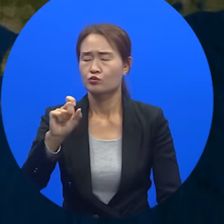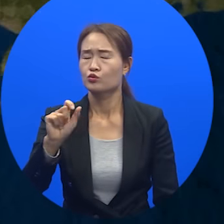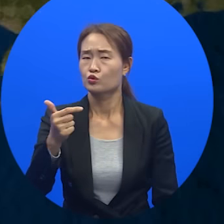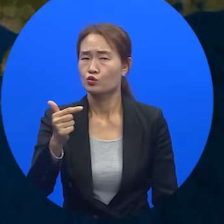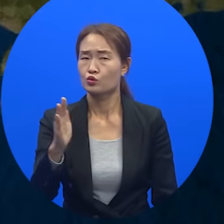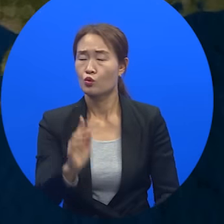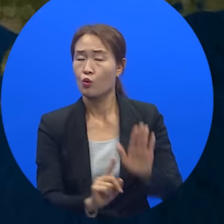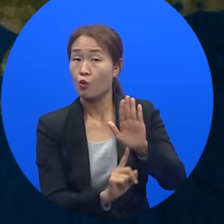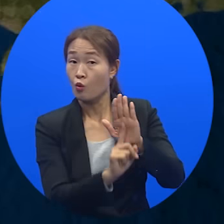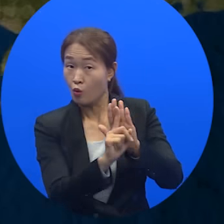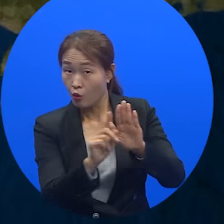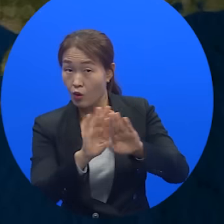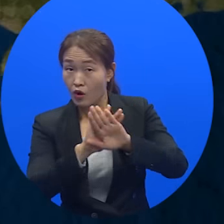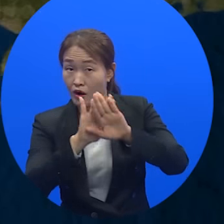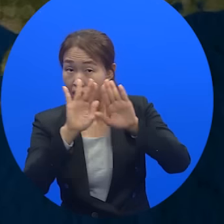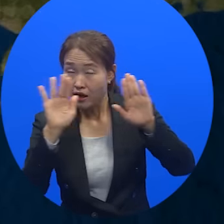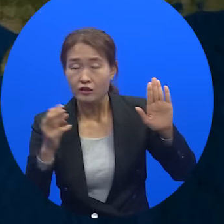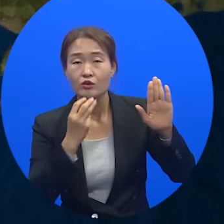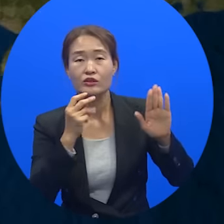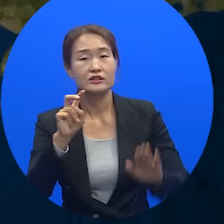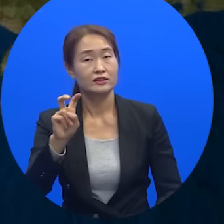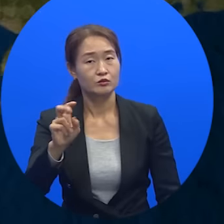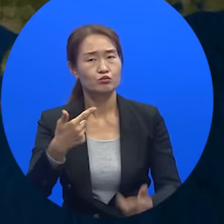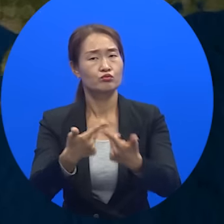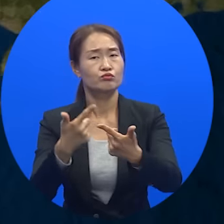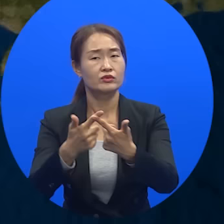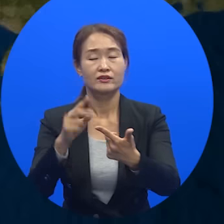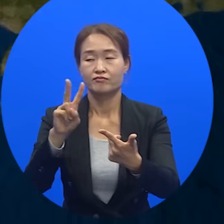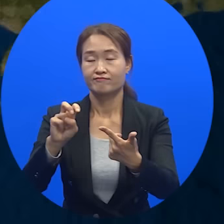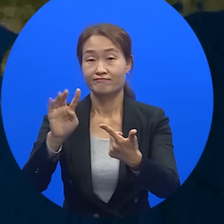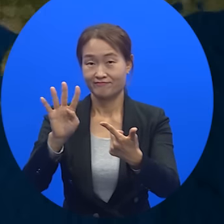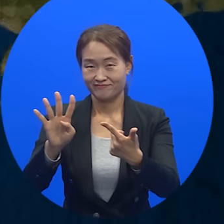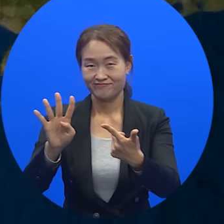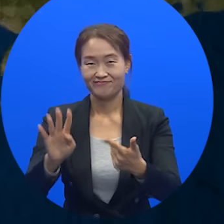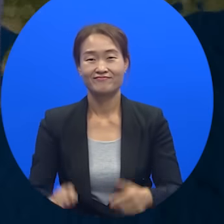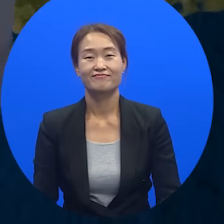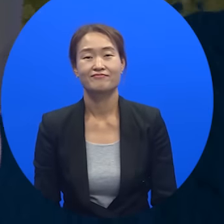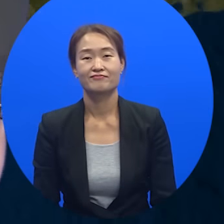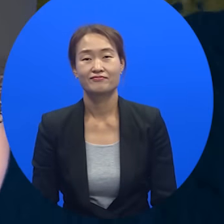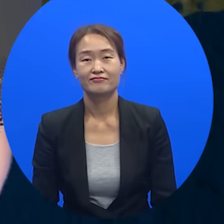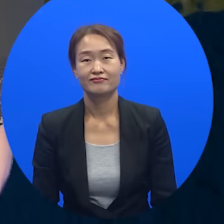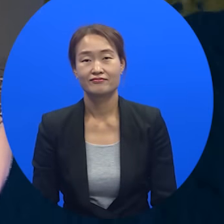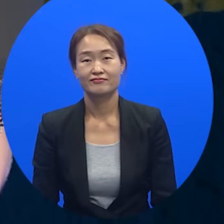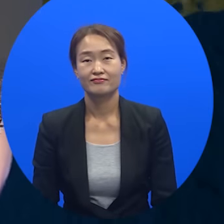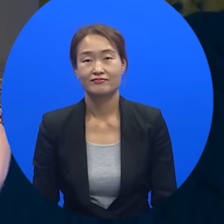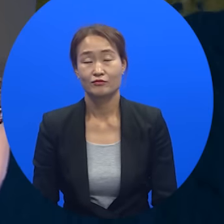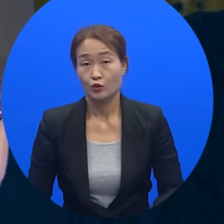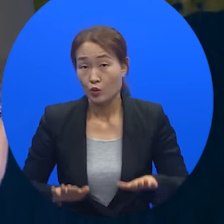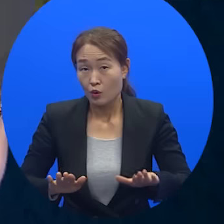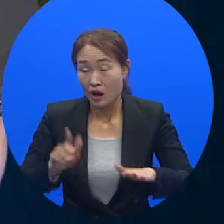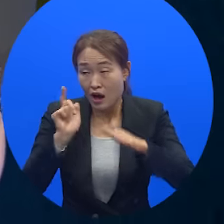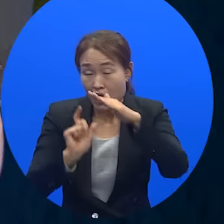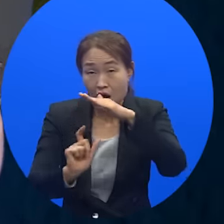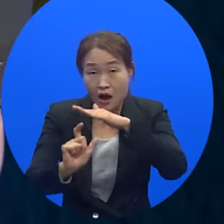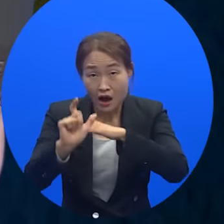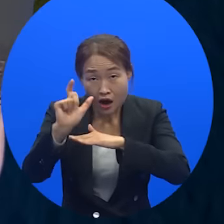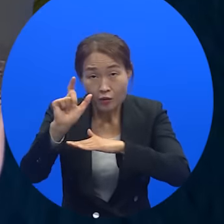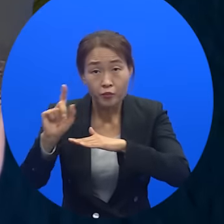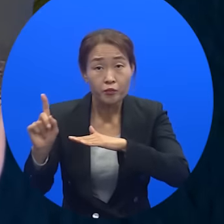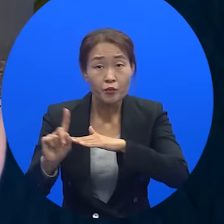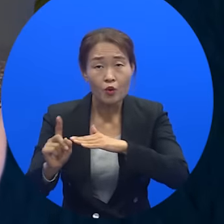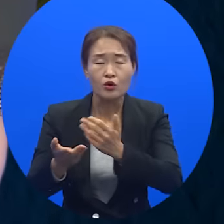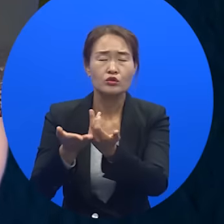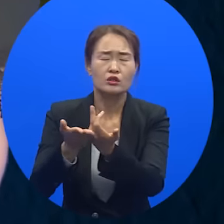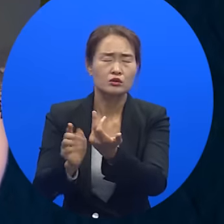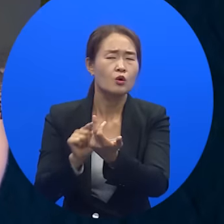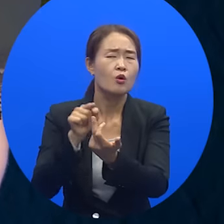부산 16도까지 오르겠고요. 한낮에는 서울 20도, 부산 24도가 예상됩니다. 오늘